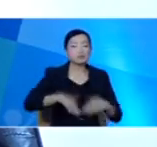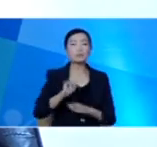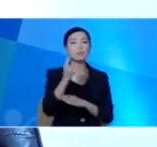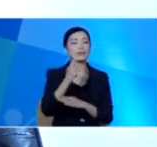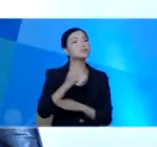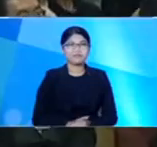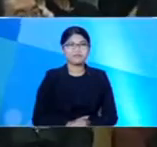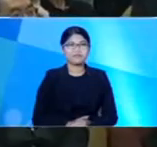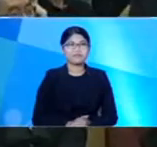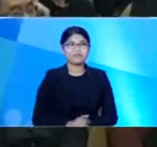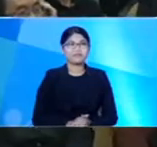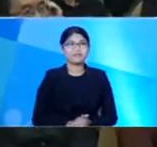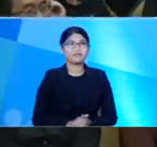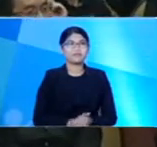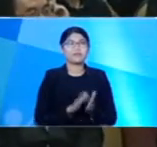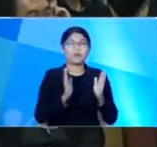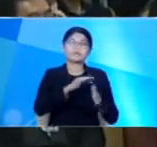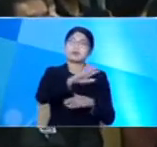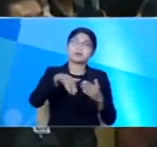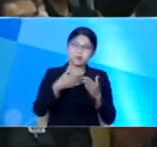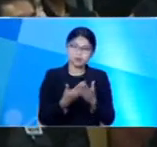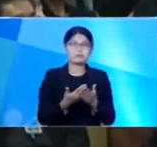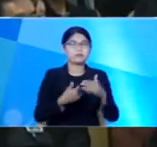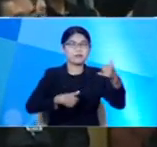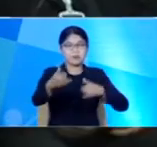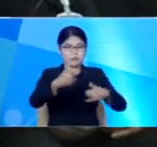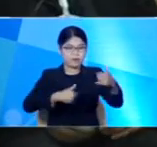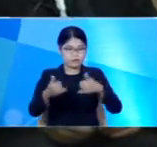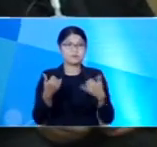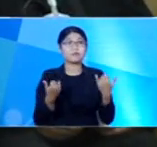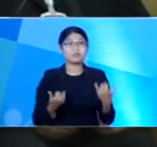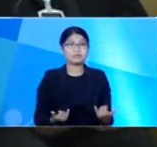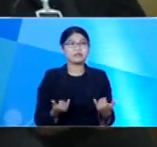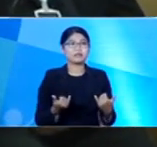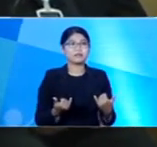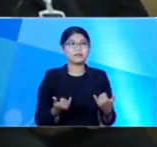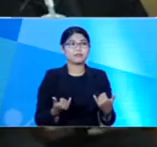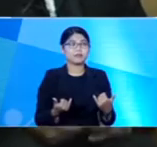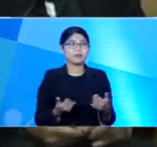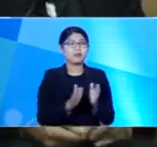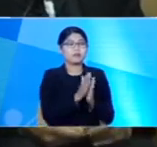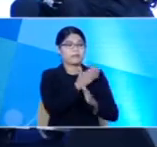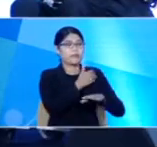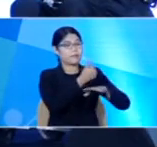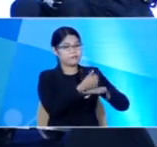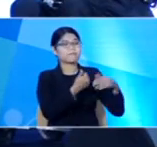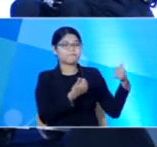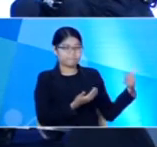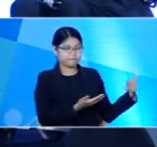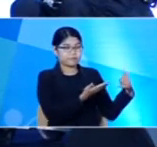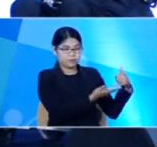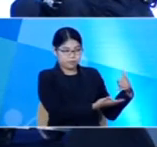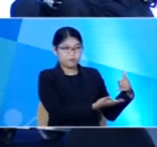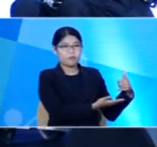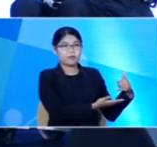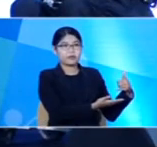กต่ำเลยลูกศิษย์ลูกหาทุกคนแล้วก็พี่น้องทุกคนที่มาในวันนี้เดี๋ยวหลวงพ่อพระเดชพระคุณเจ้าคุณธงชัย